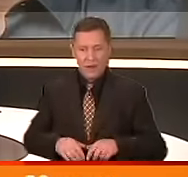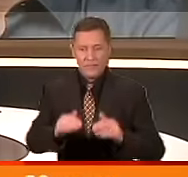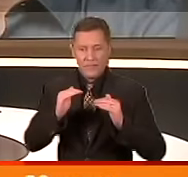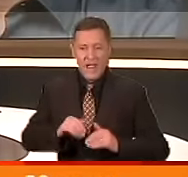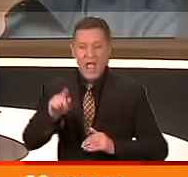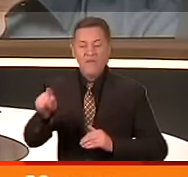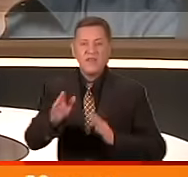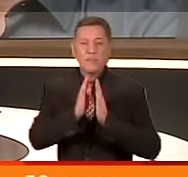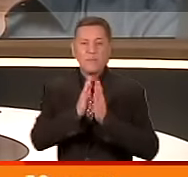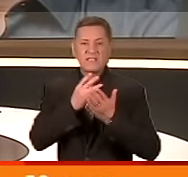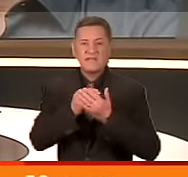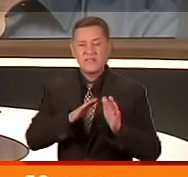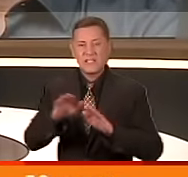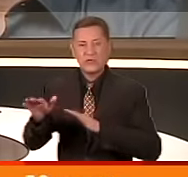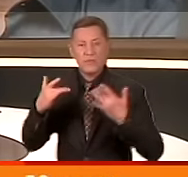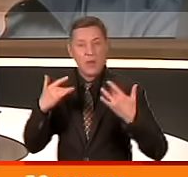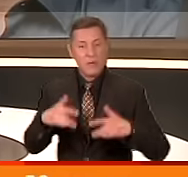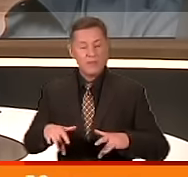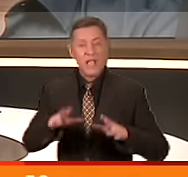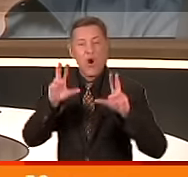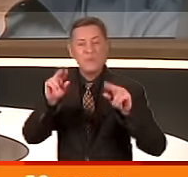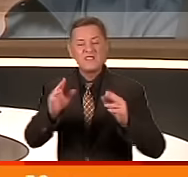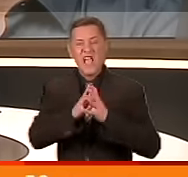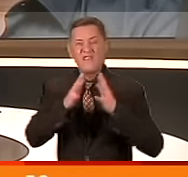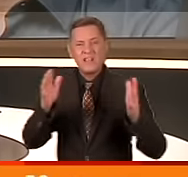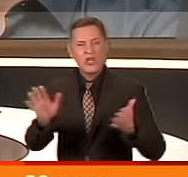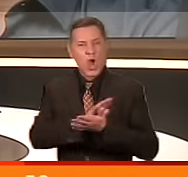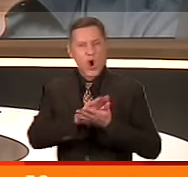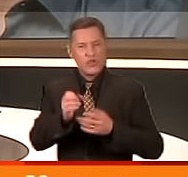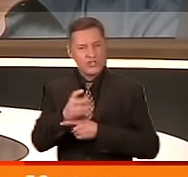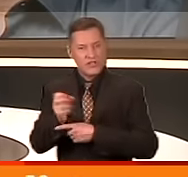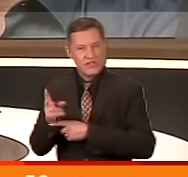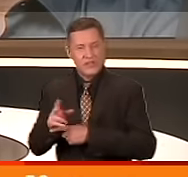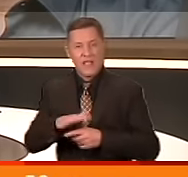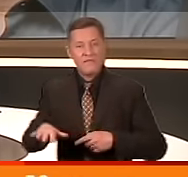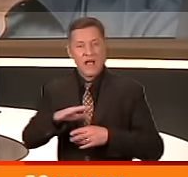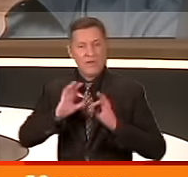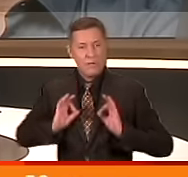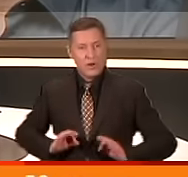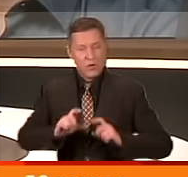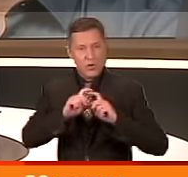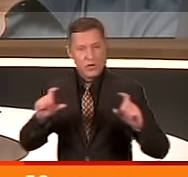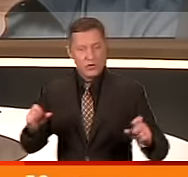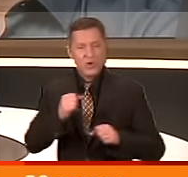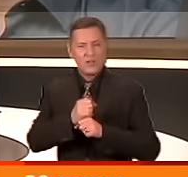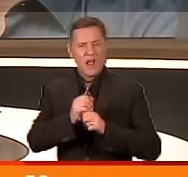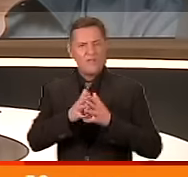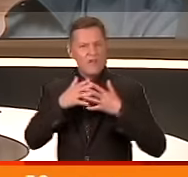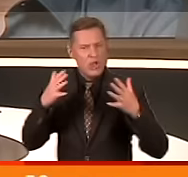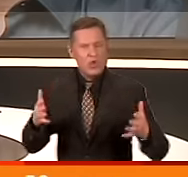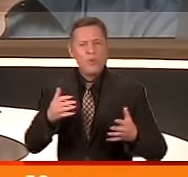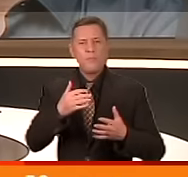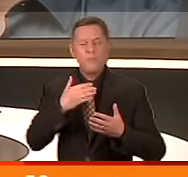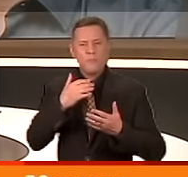Він попросив своїх заступників піти, обіцяє велике очищення в лавах прокуратури. Юрій Луценко дав першу і велику прес-конференцію